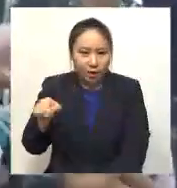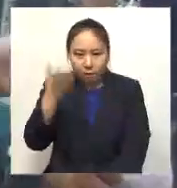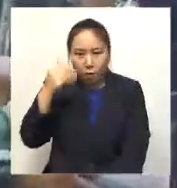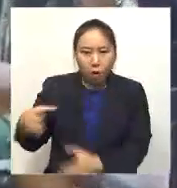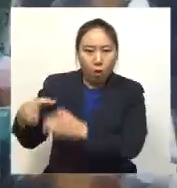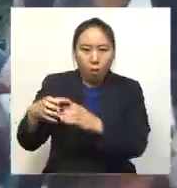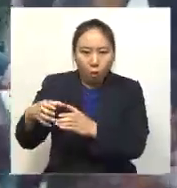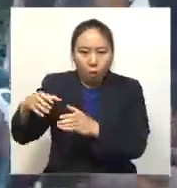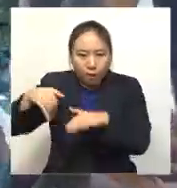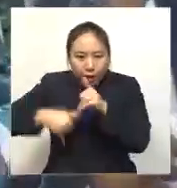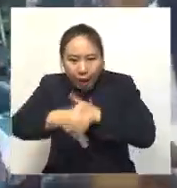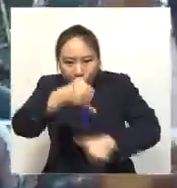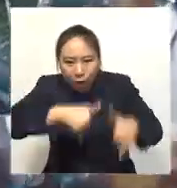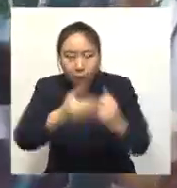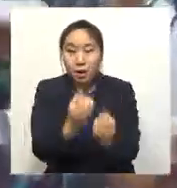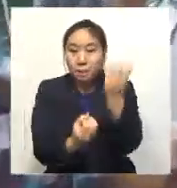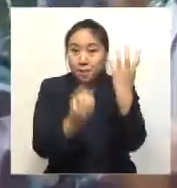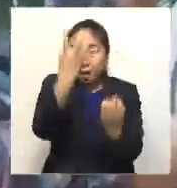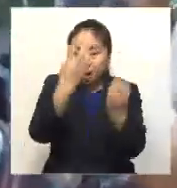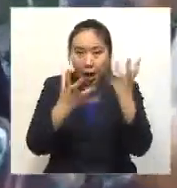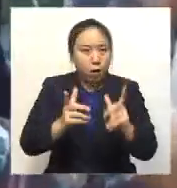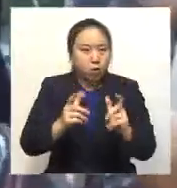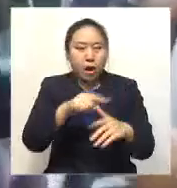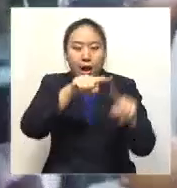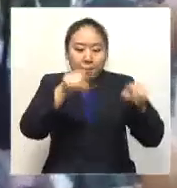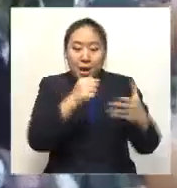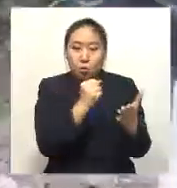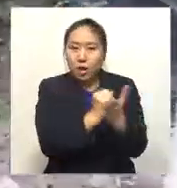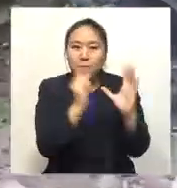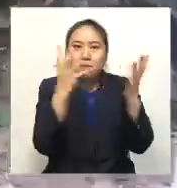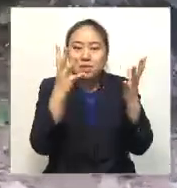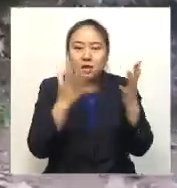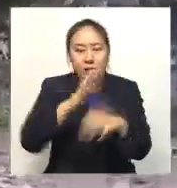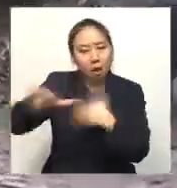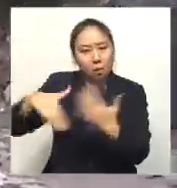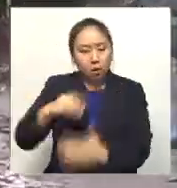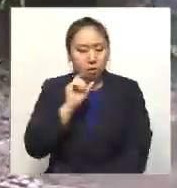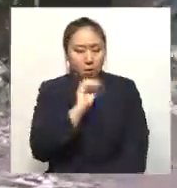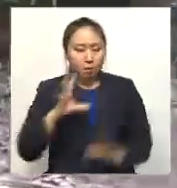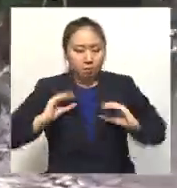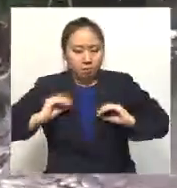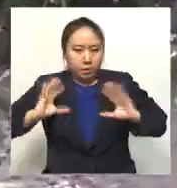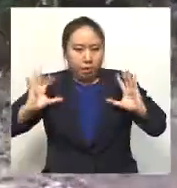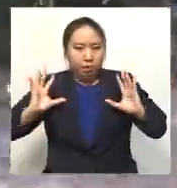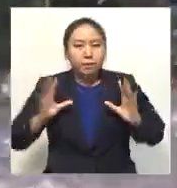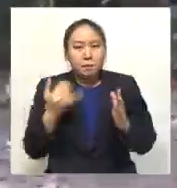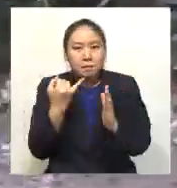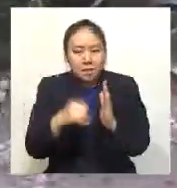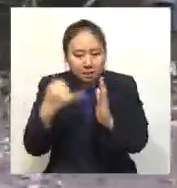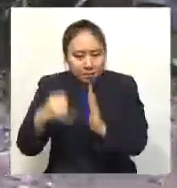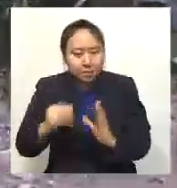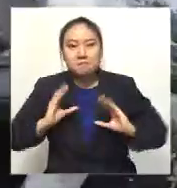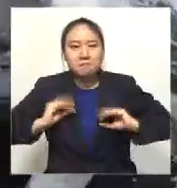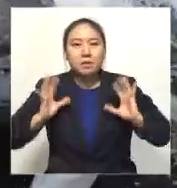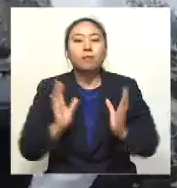ไซโยกโดยไม่ได้รับอนุญาตเนื่องจากว่าผู้ถูกกล่าวหาทั้งหมดเนี่ยให้การปฏิเสธในข้อหาที่ถู